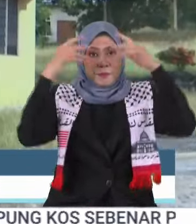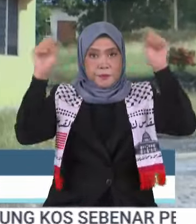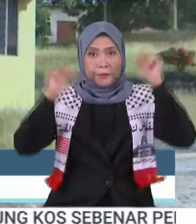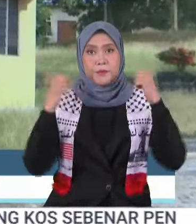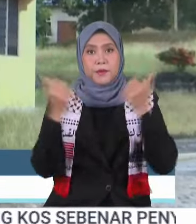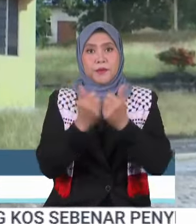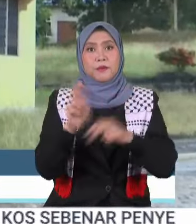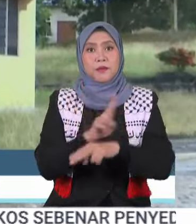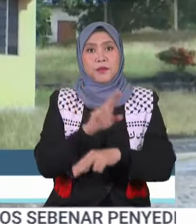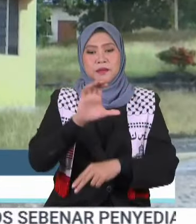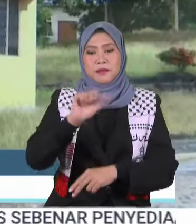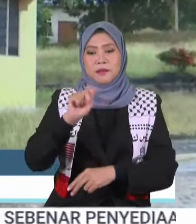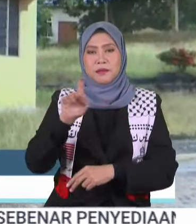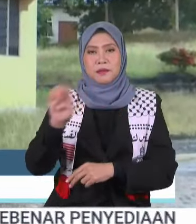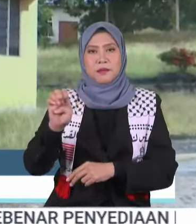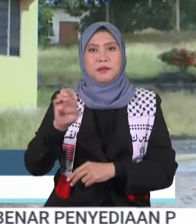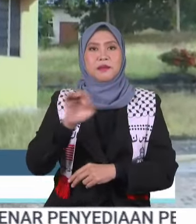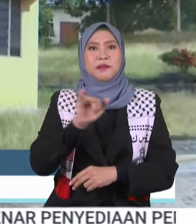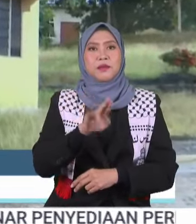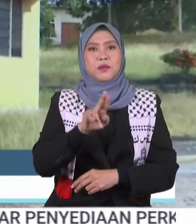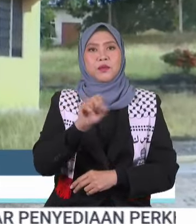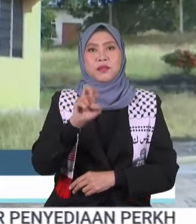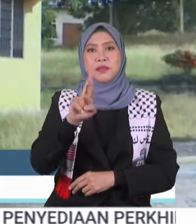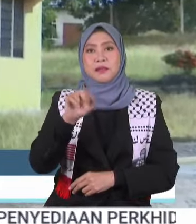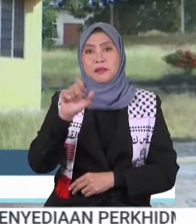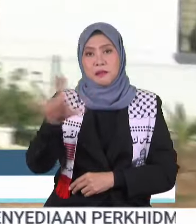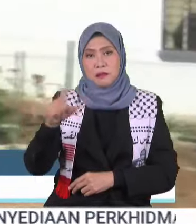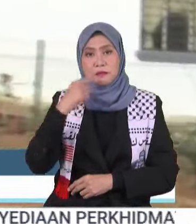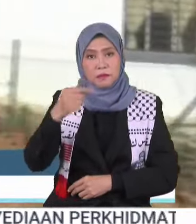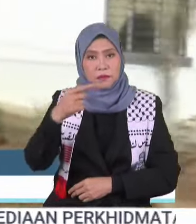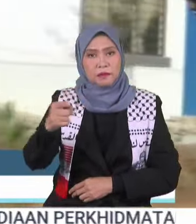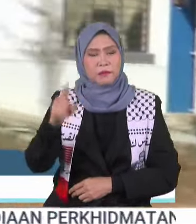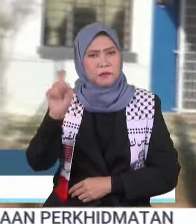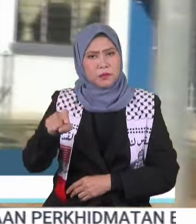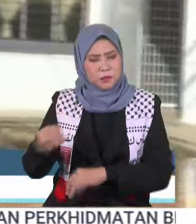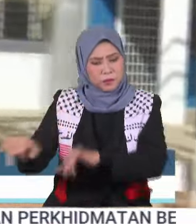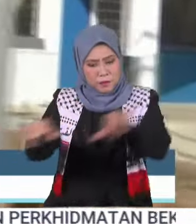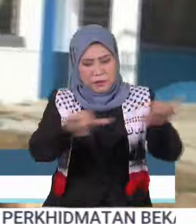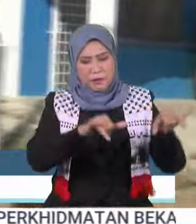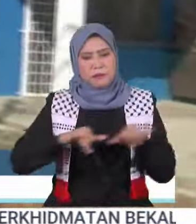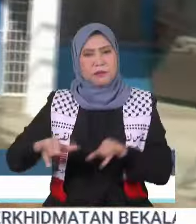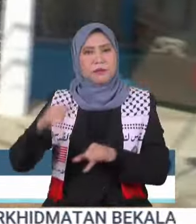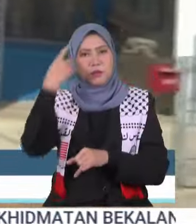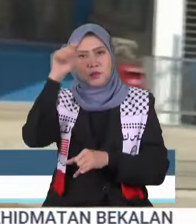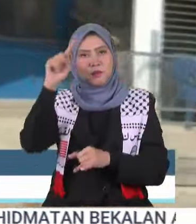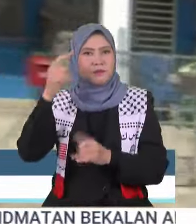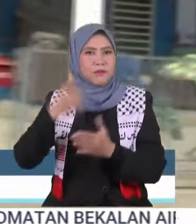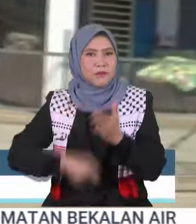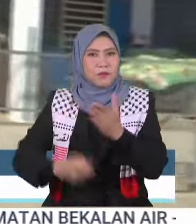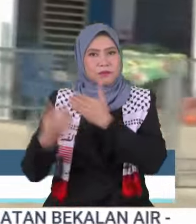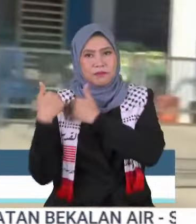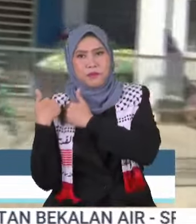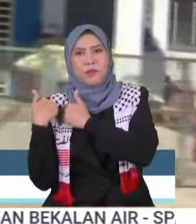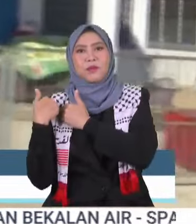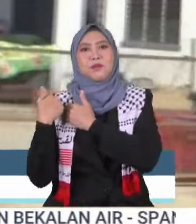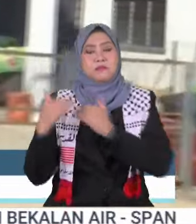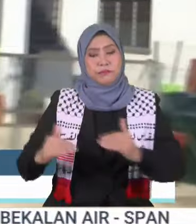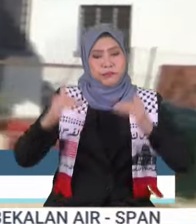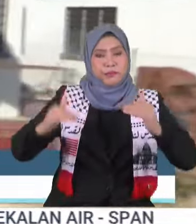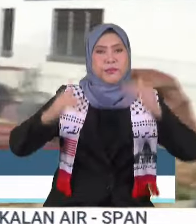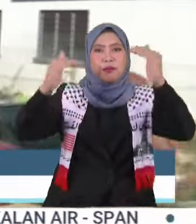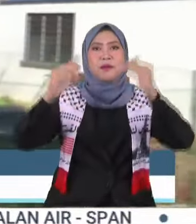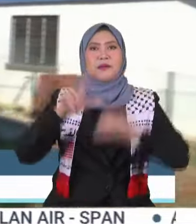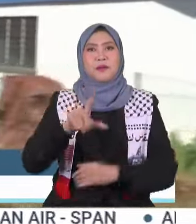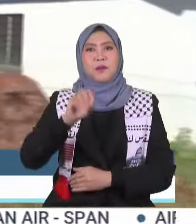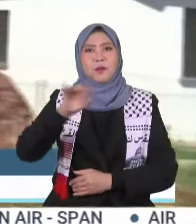Presiden Persatuan Pengguna Kedah KEK, Muhammad Yus Rizal Yusof berkata pelarasan itu wajar bagi menanggung kos menaik taraf loji dan penggantian paip